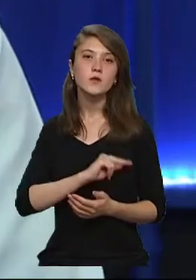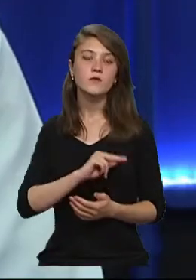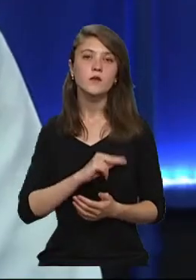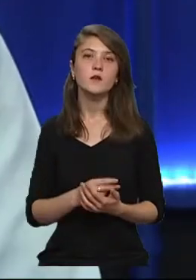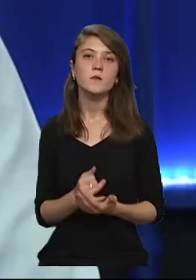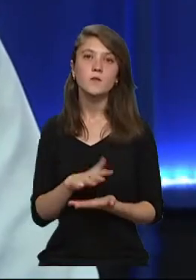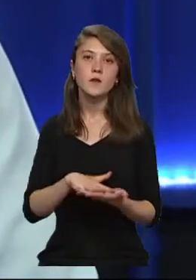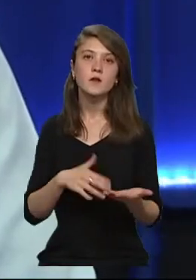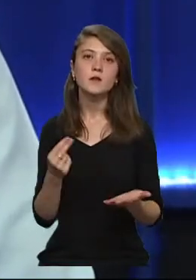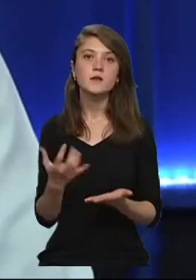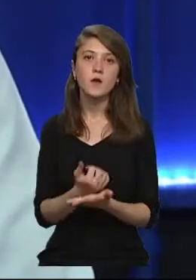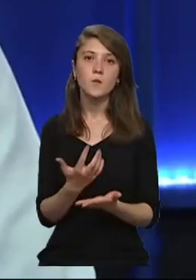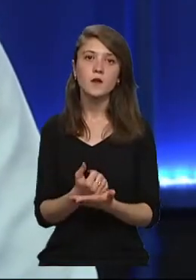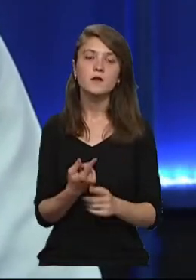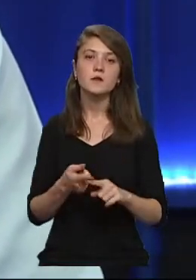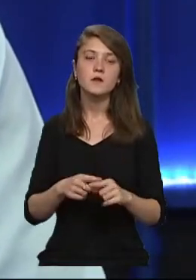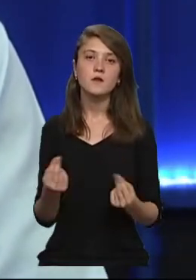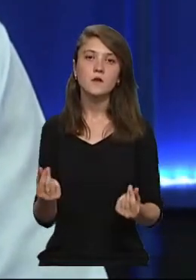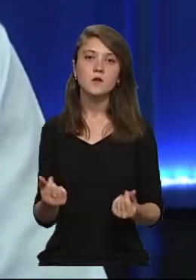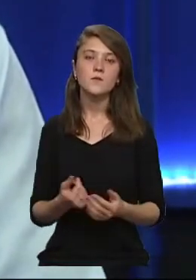чином заробляти, да, ці кошти.